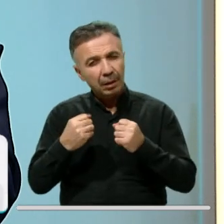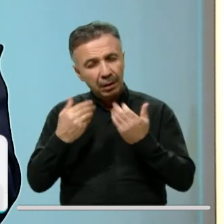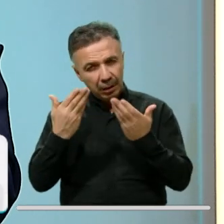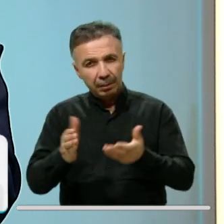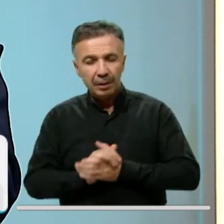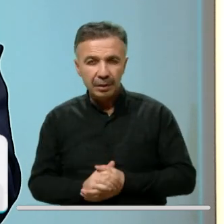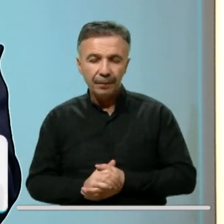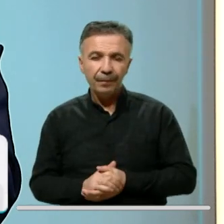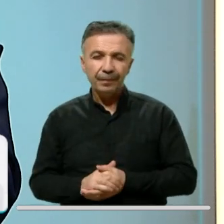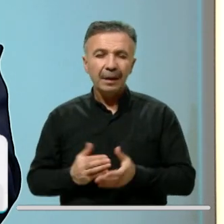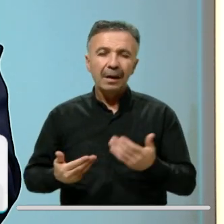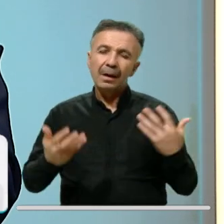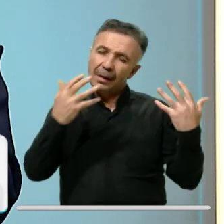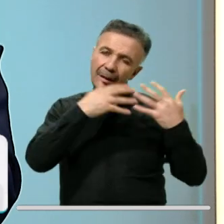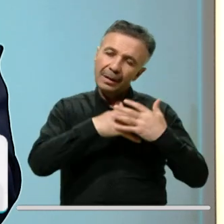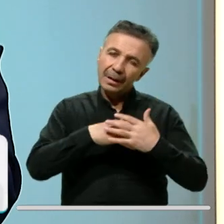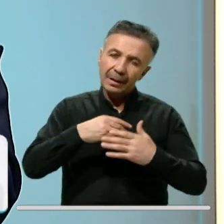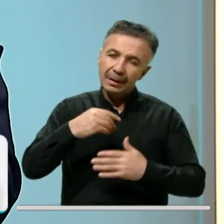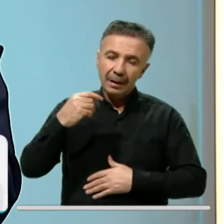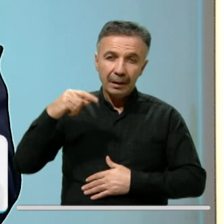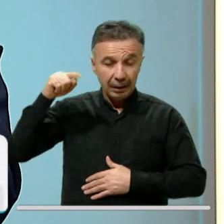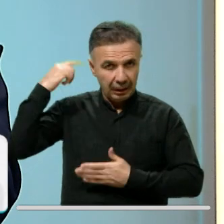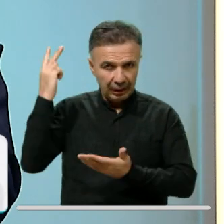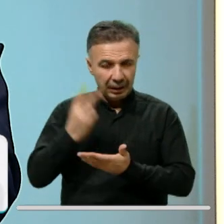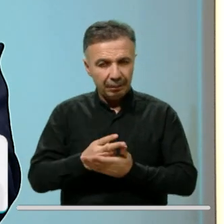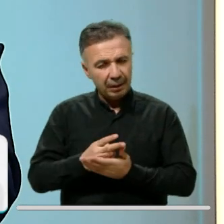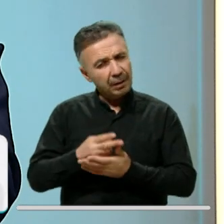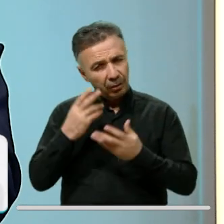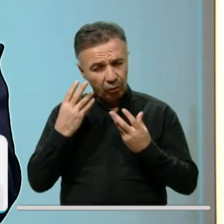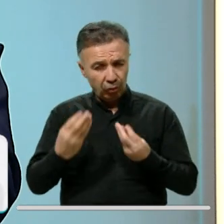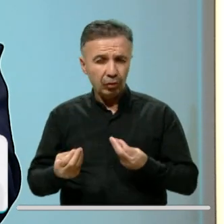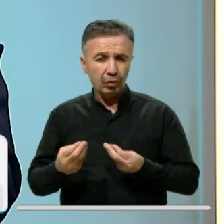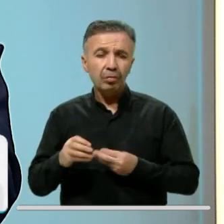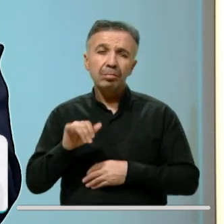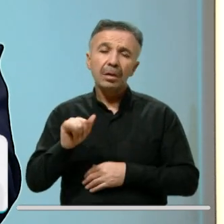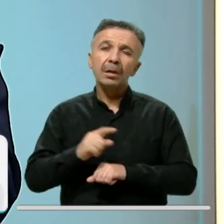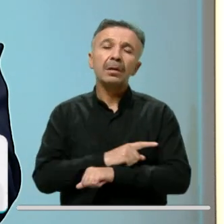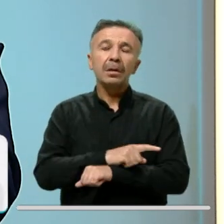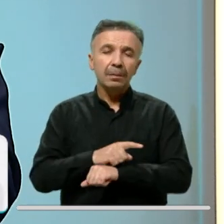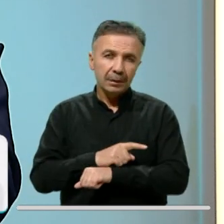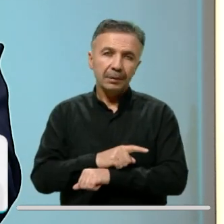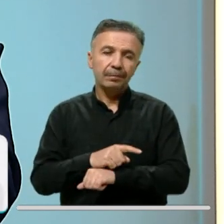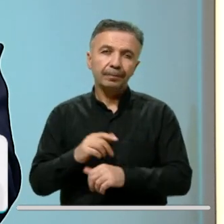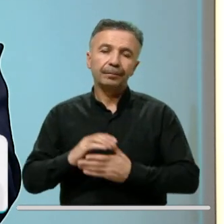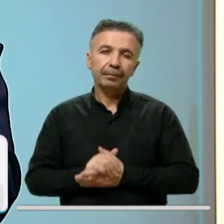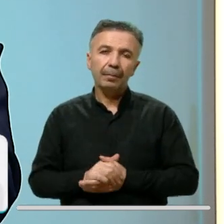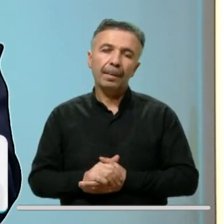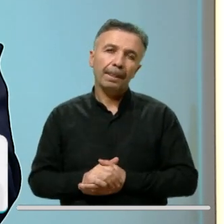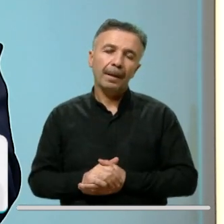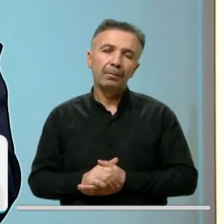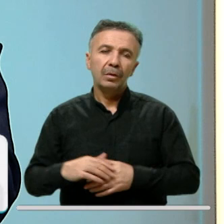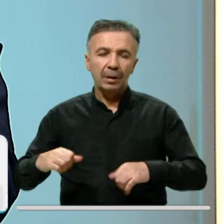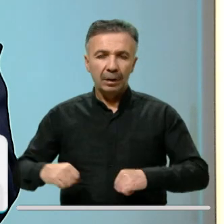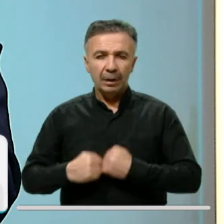veya gecede niyet etmek de bunlar da bir niyettir. Aynı zamanda burada